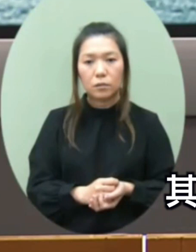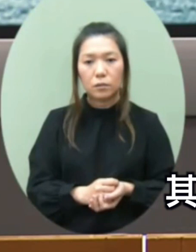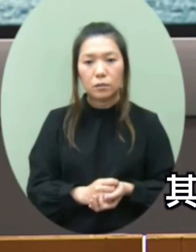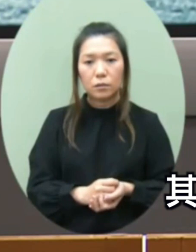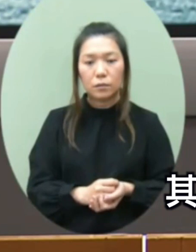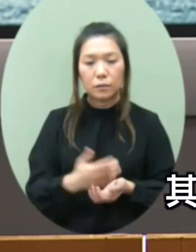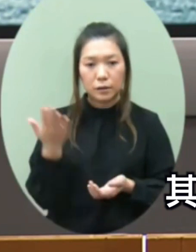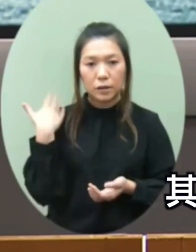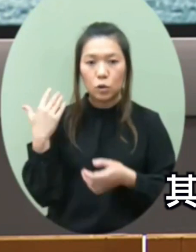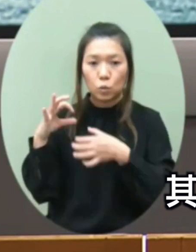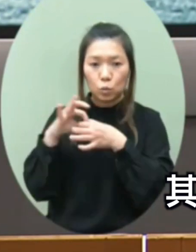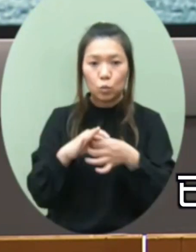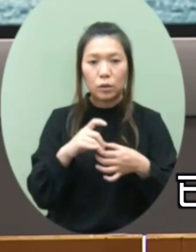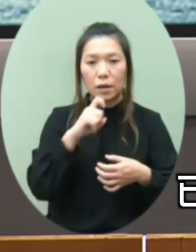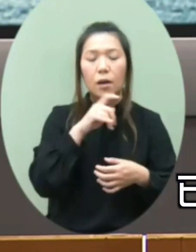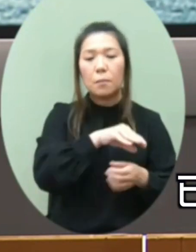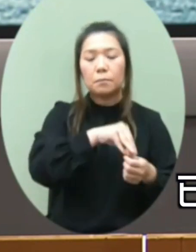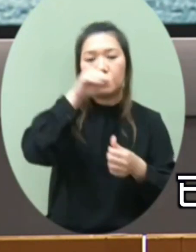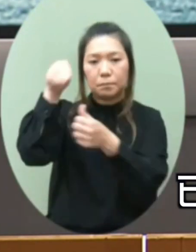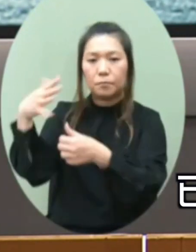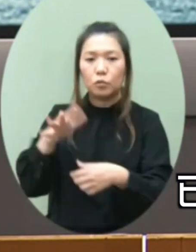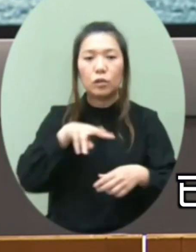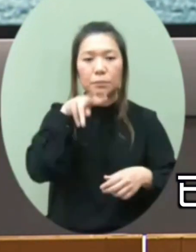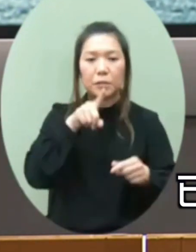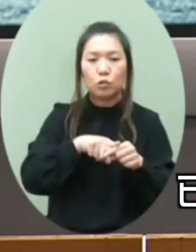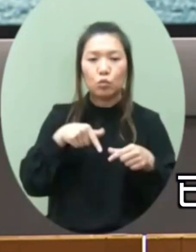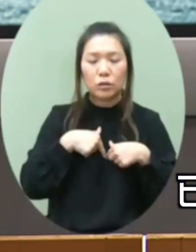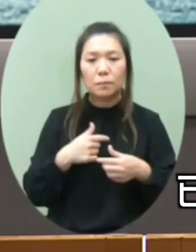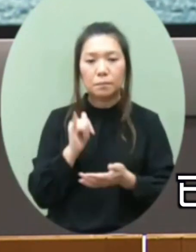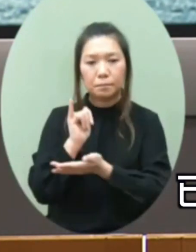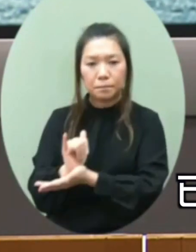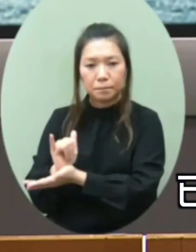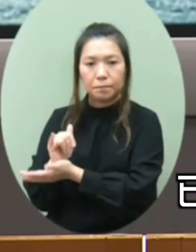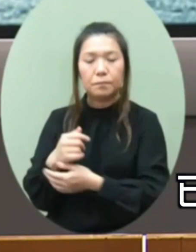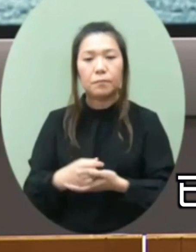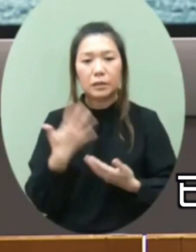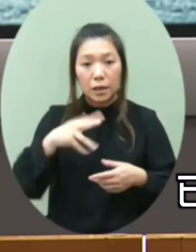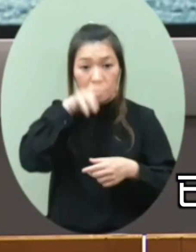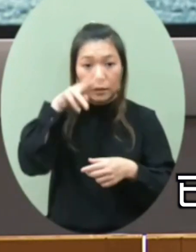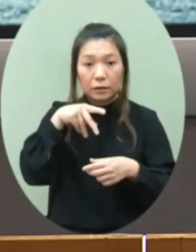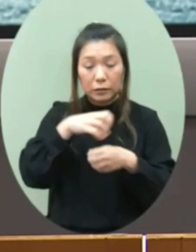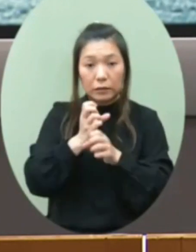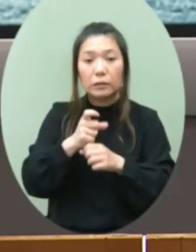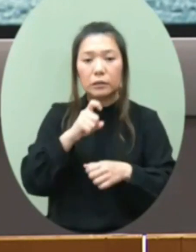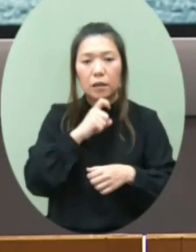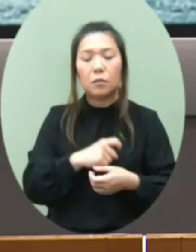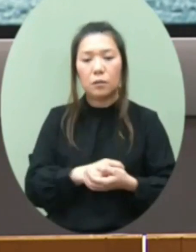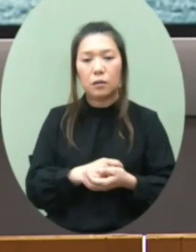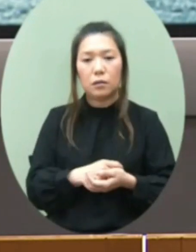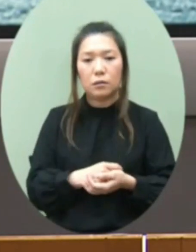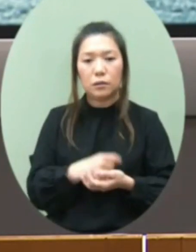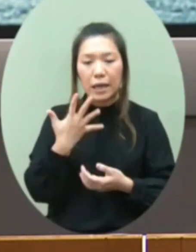同之前嗰啲個案有啲接觸咧，送咗去檢疫中心。咁佢哋就應該有做到啲測試嘅，咁暫時我哋都